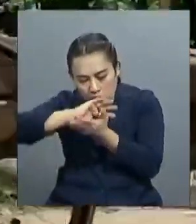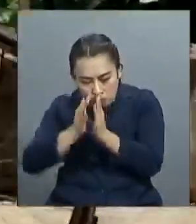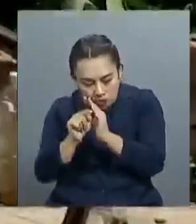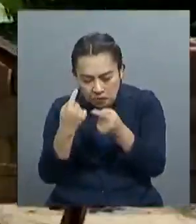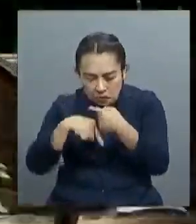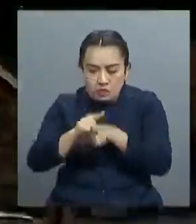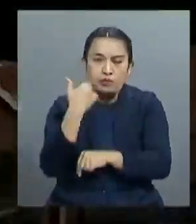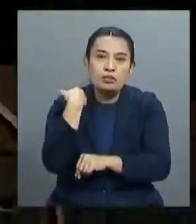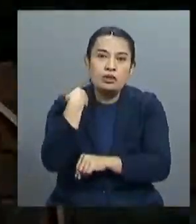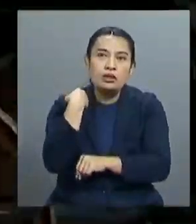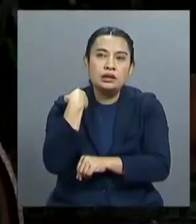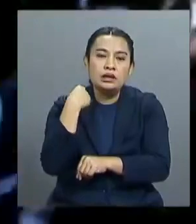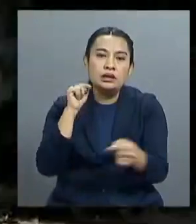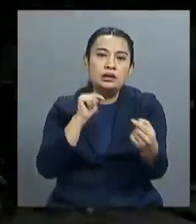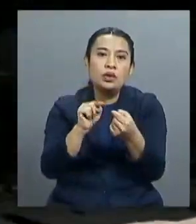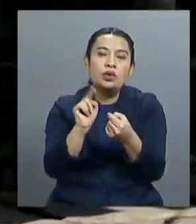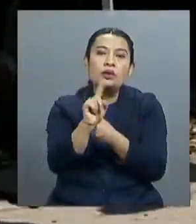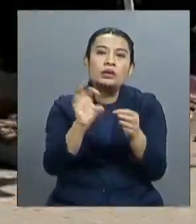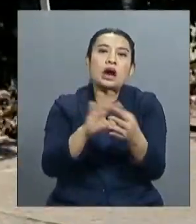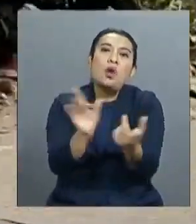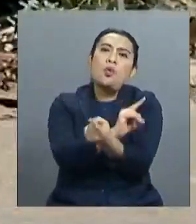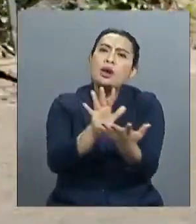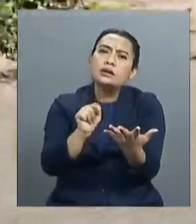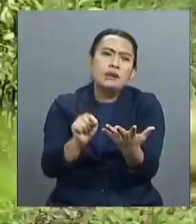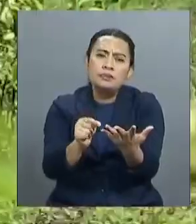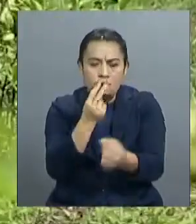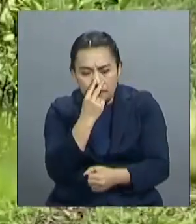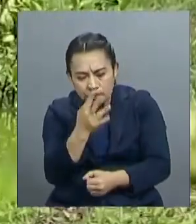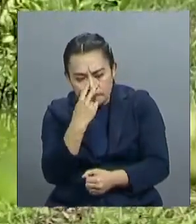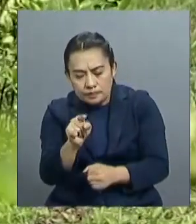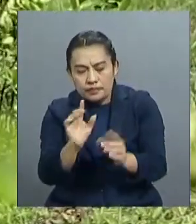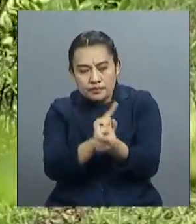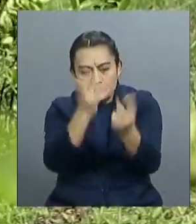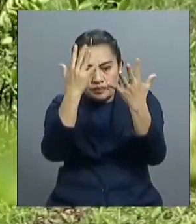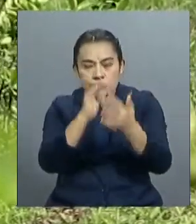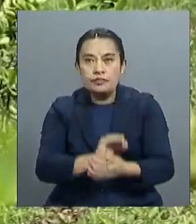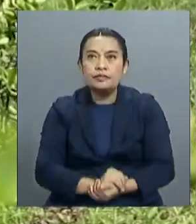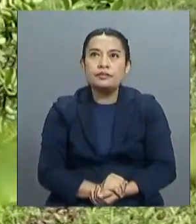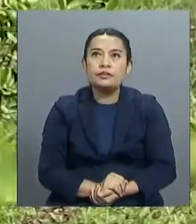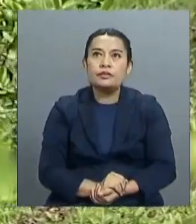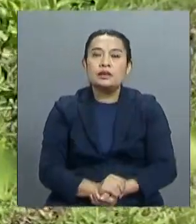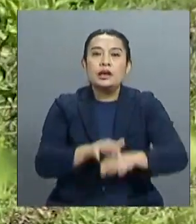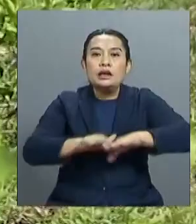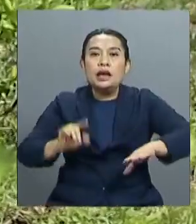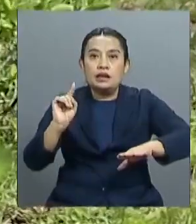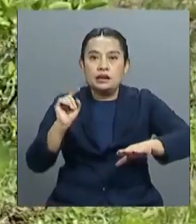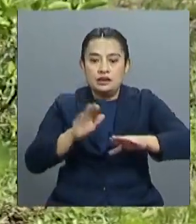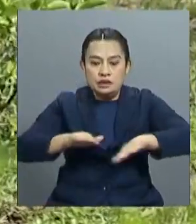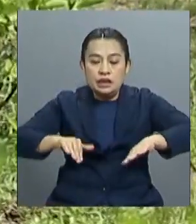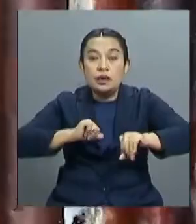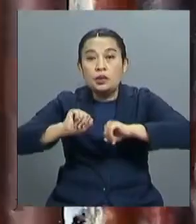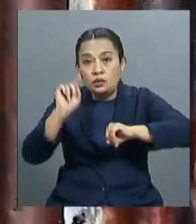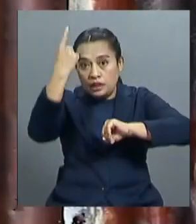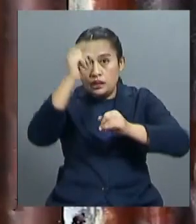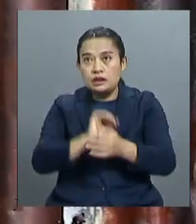ามาบดบังความงามของวัฒนธรรมรวมไปถึงค่านิยมในการที่เด็กสมัยใหม่นั้นไม่นิยมพูดภา